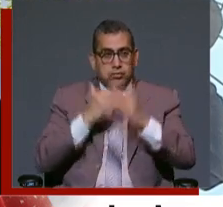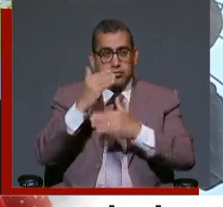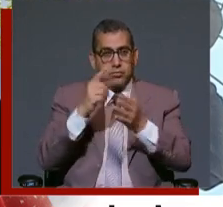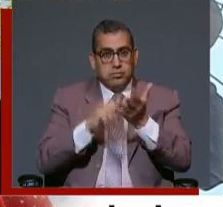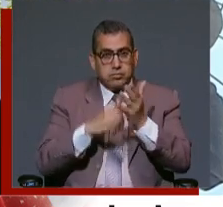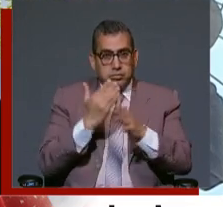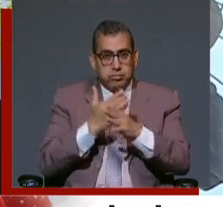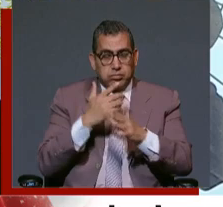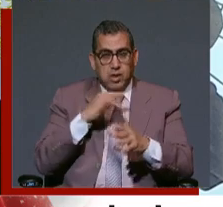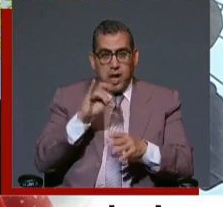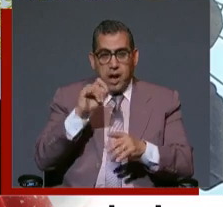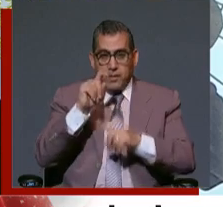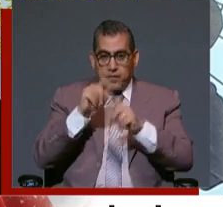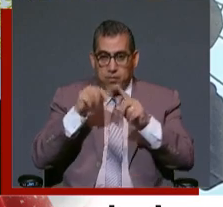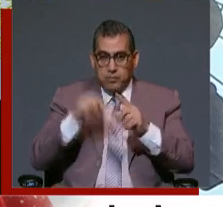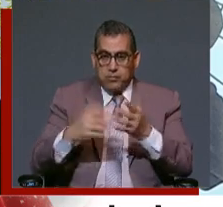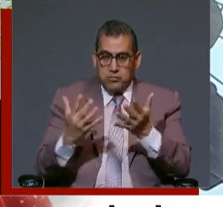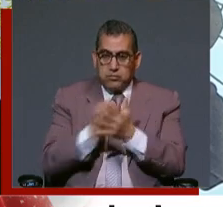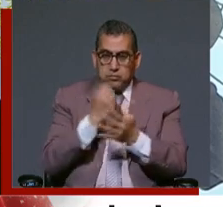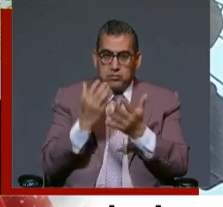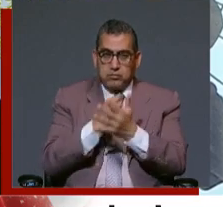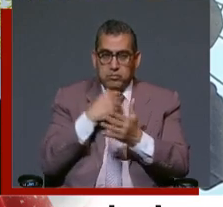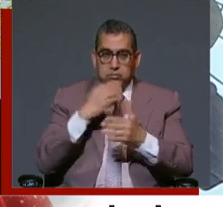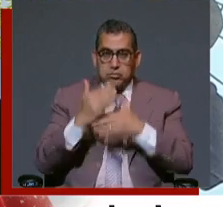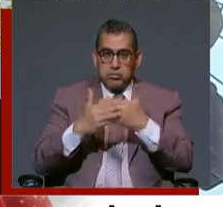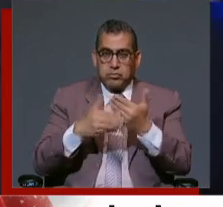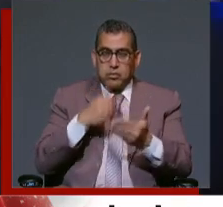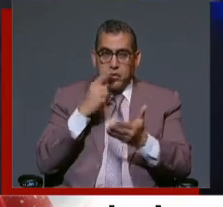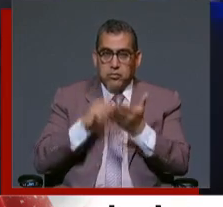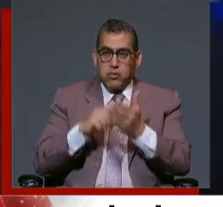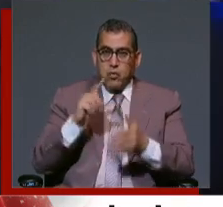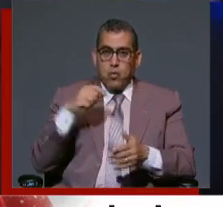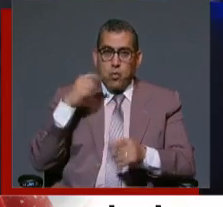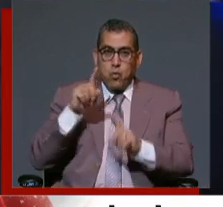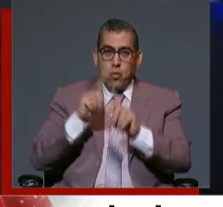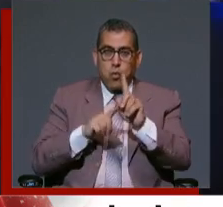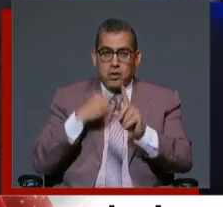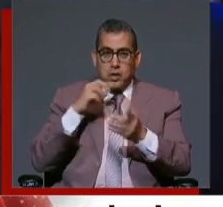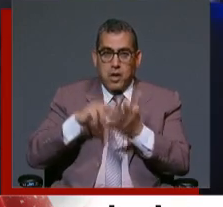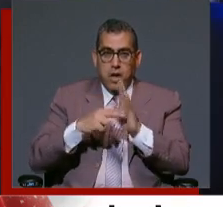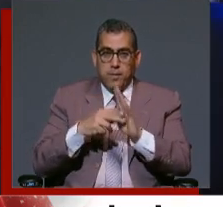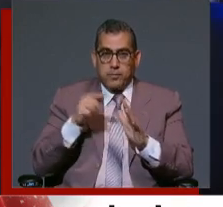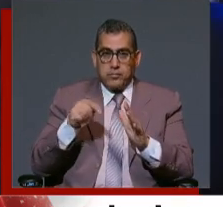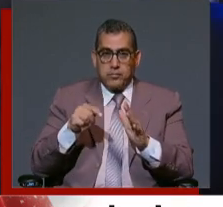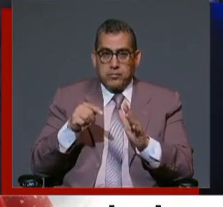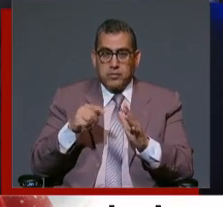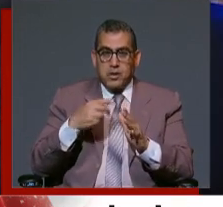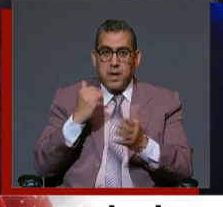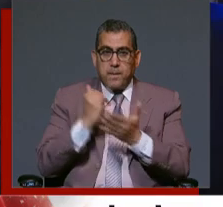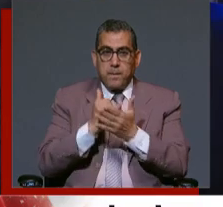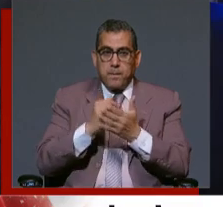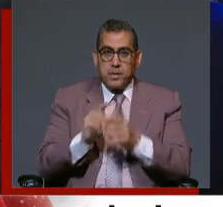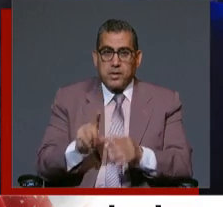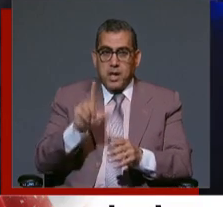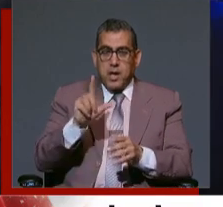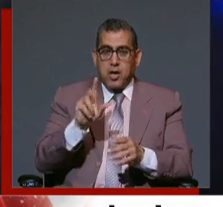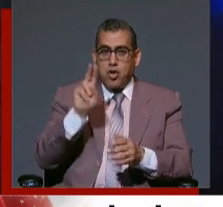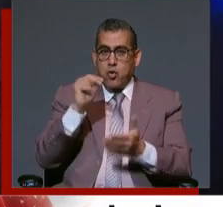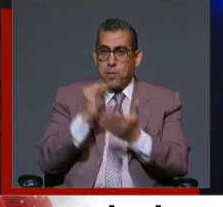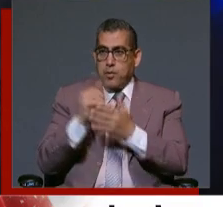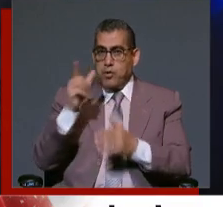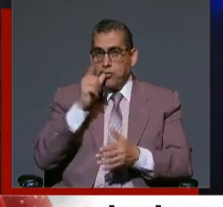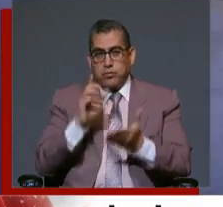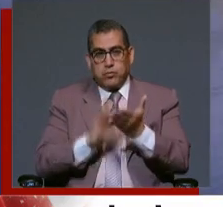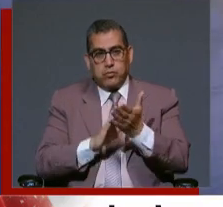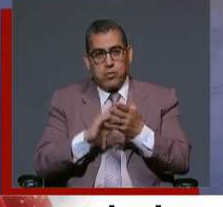50%. وحزنا بذلك على إشادة البنك من طرف الأمين العام للأمم المتحدة في